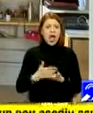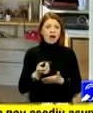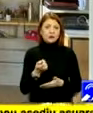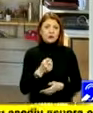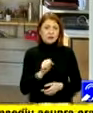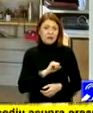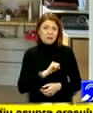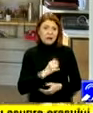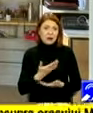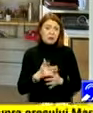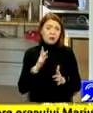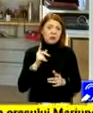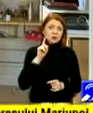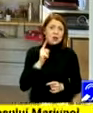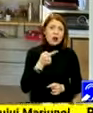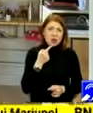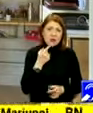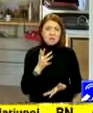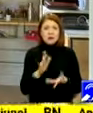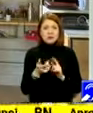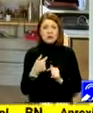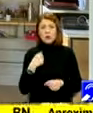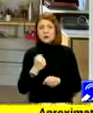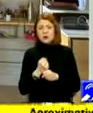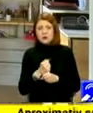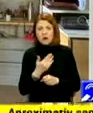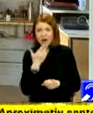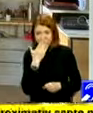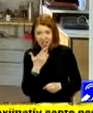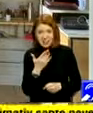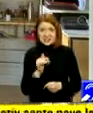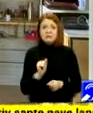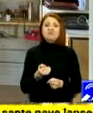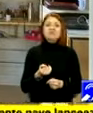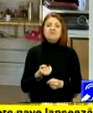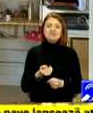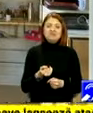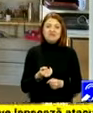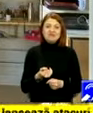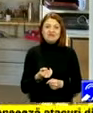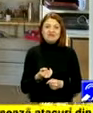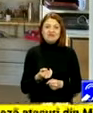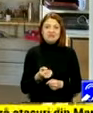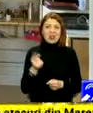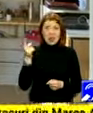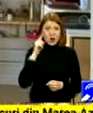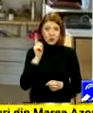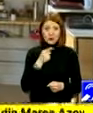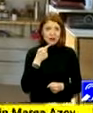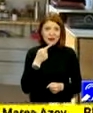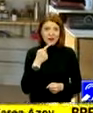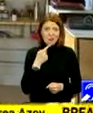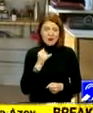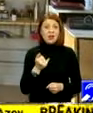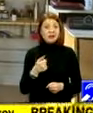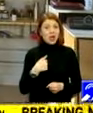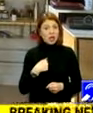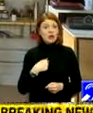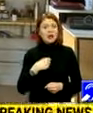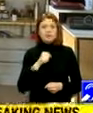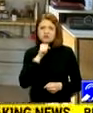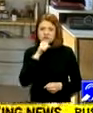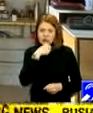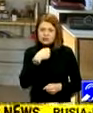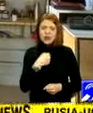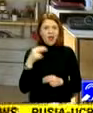că posibil să nu știe limba, posibil eu să nu fac față, dar Aliona nu știe limba. În schimb, își dă silința foarte